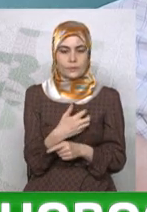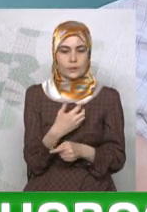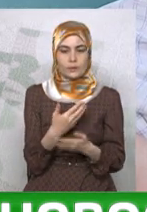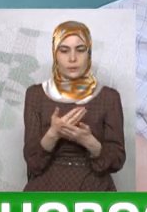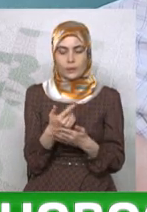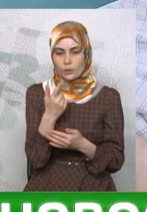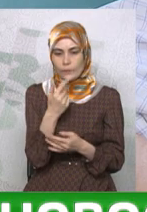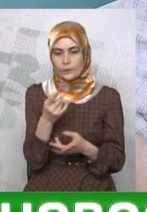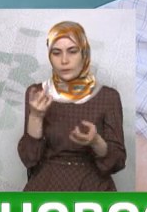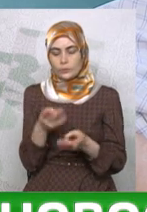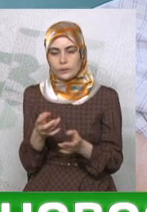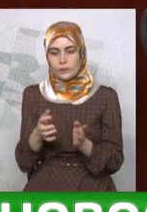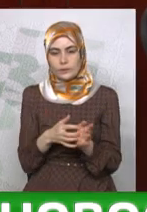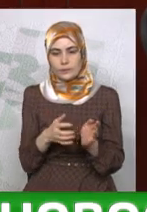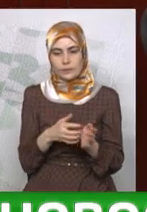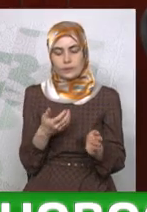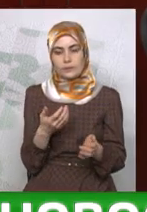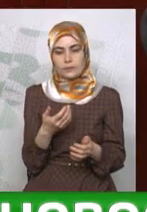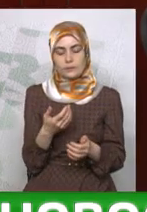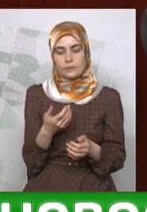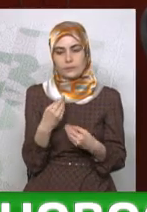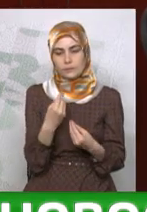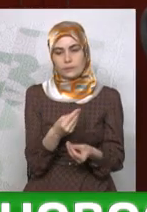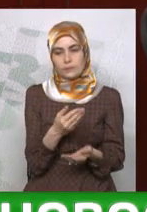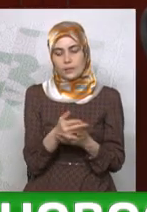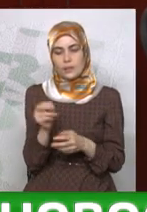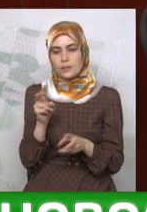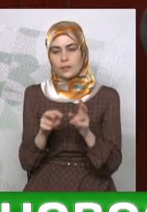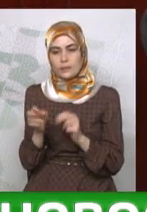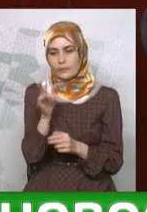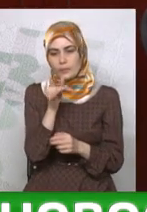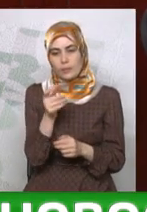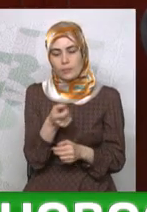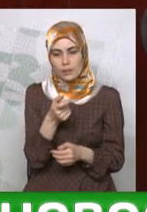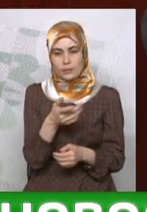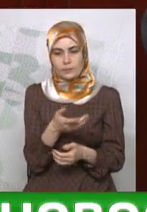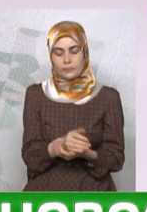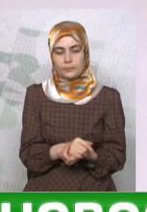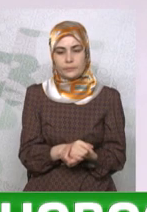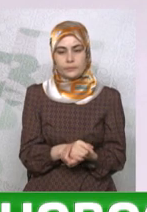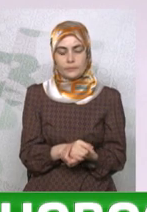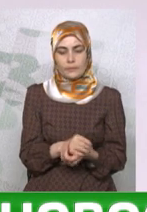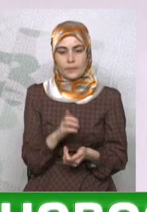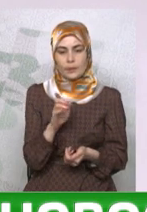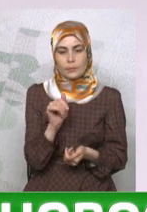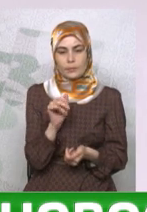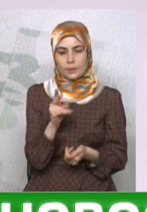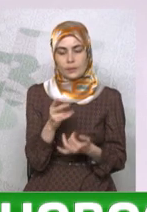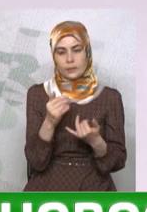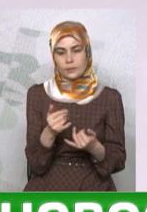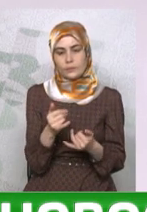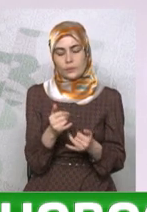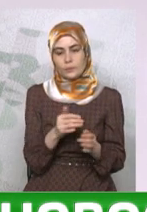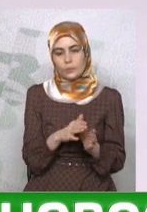момент кровь может понадобиться в экстренном порядке, а искать ее, как правило, времени не бывает. Банк сегодня пополнился в том